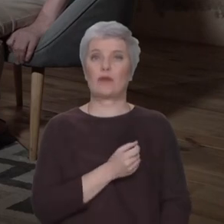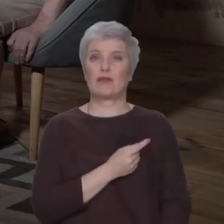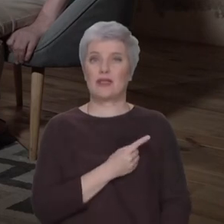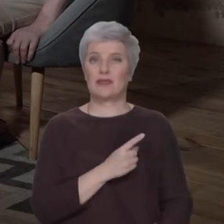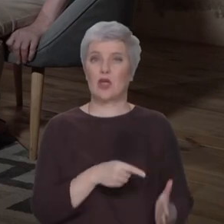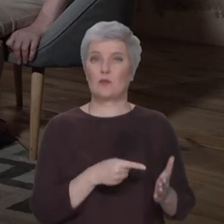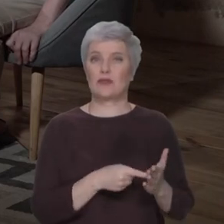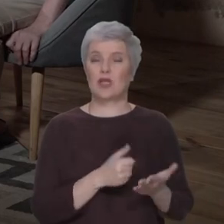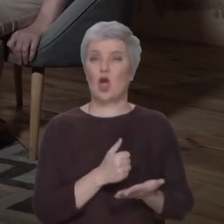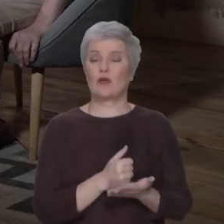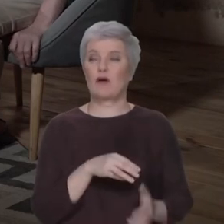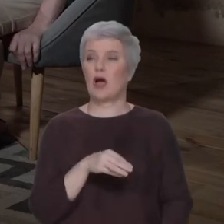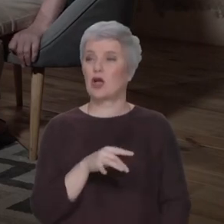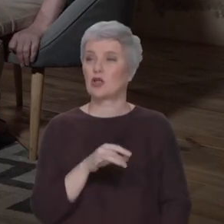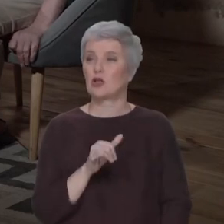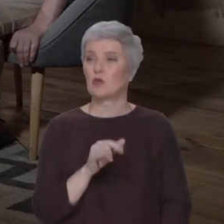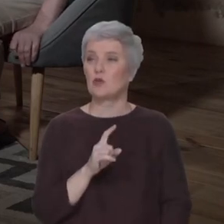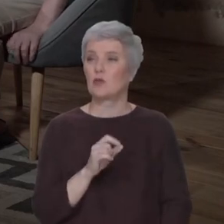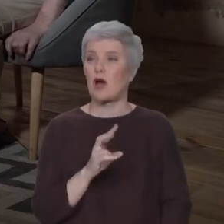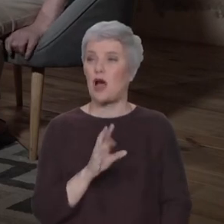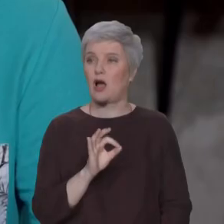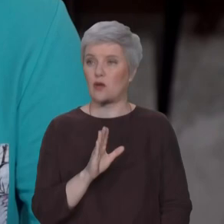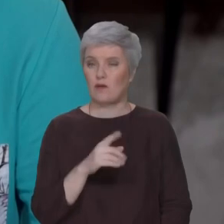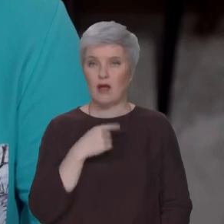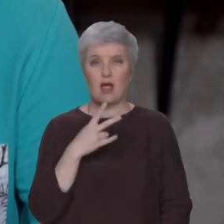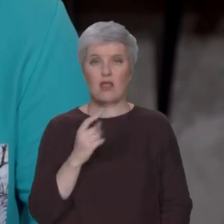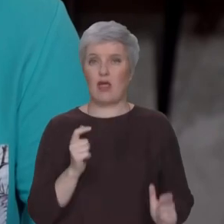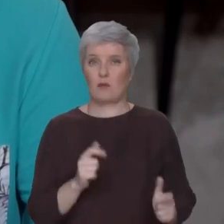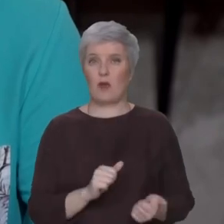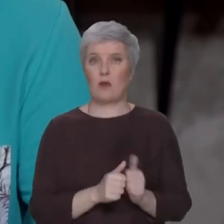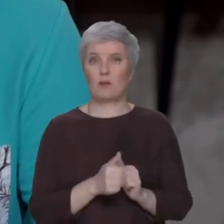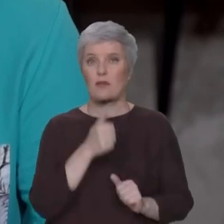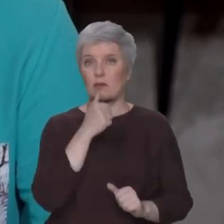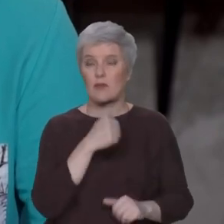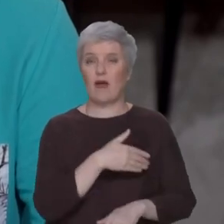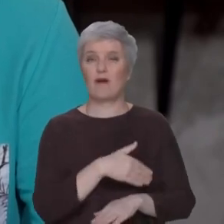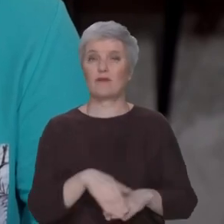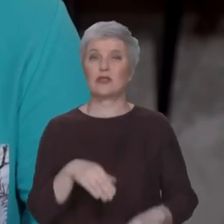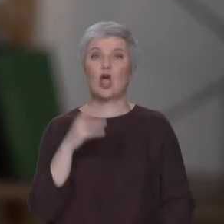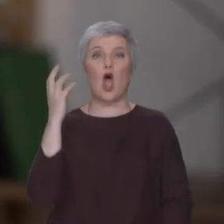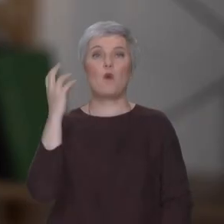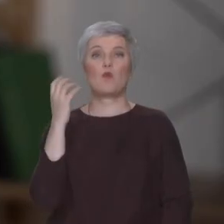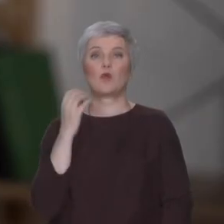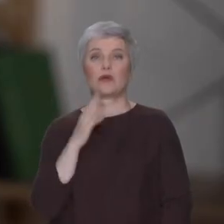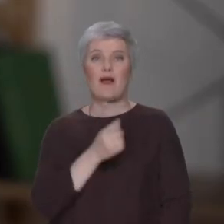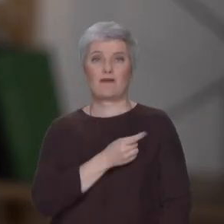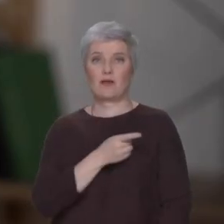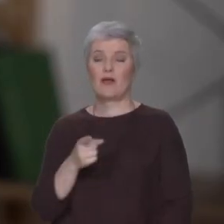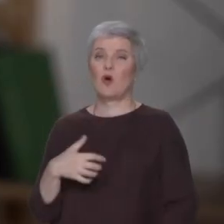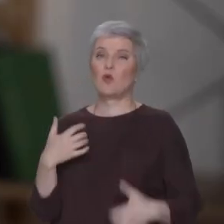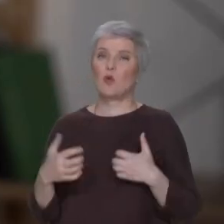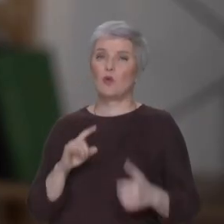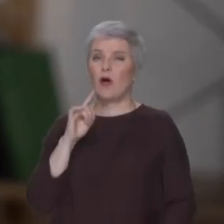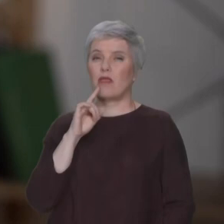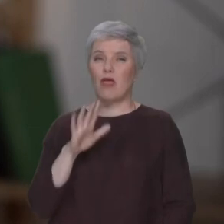голова Геннадій Труханов заявив, що не підтримав би перейменування вулиці Пушкіна в Одесі і що його турбує ненависть до всього російського.